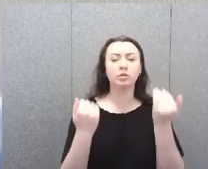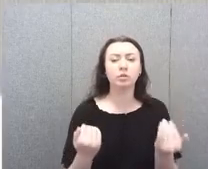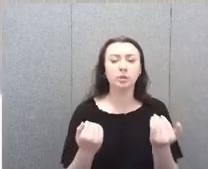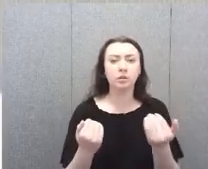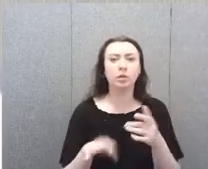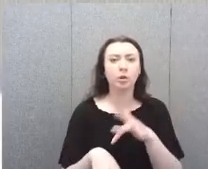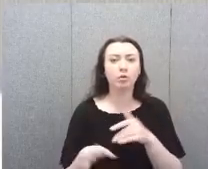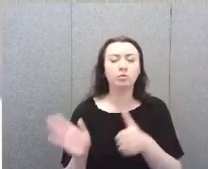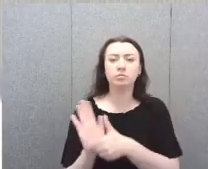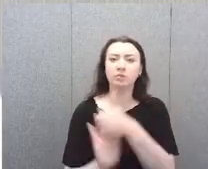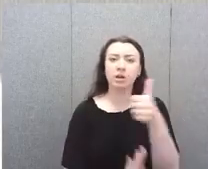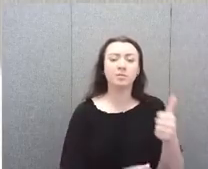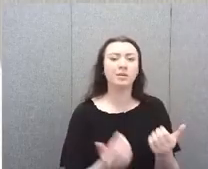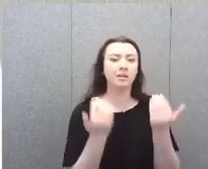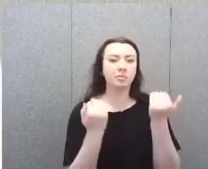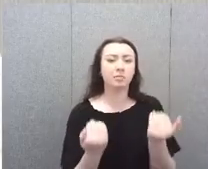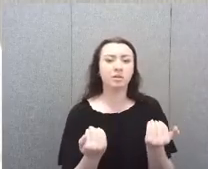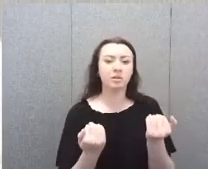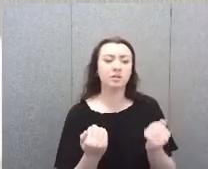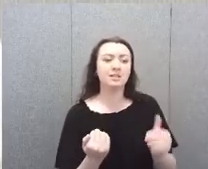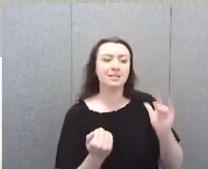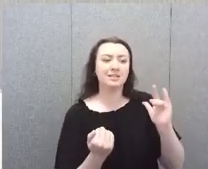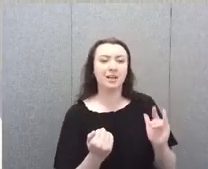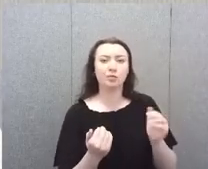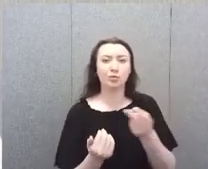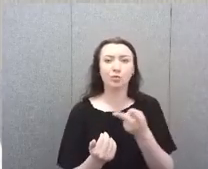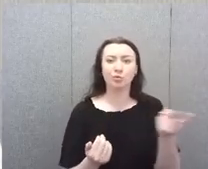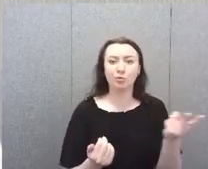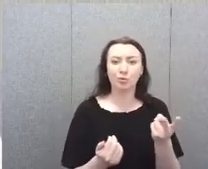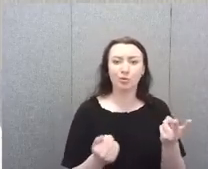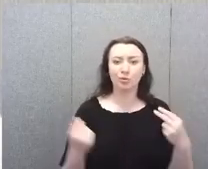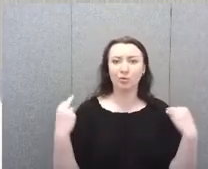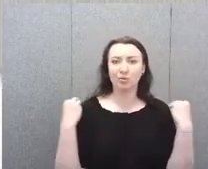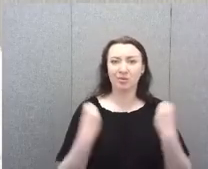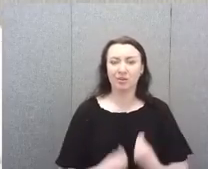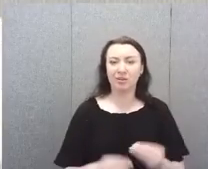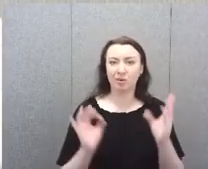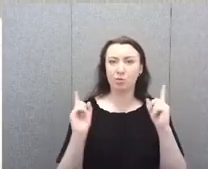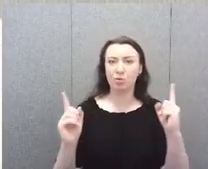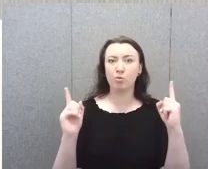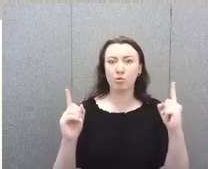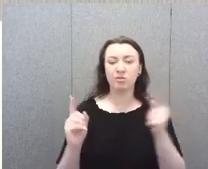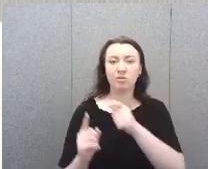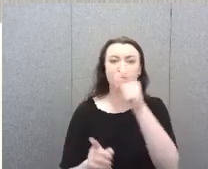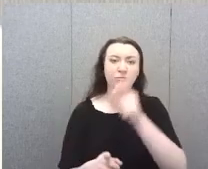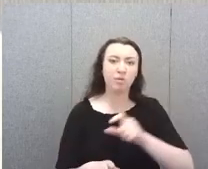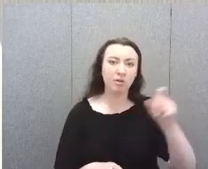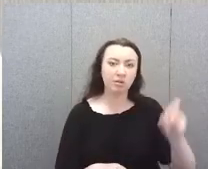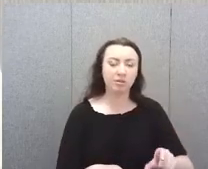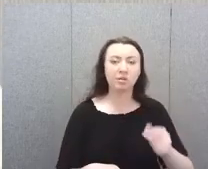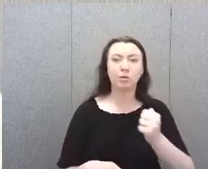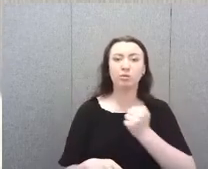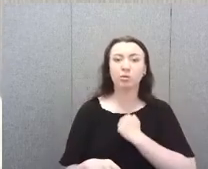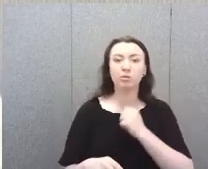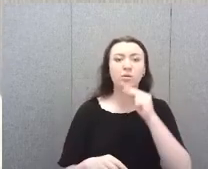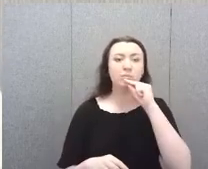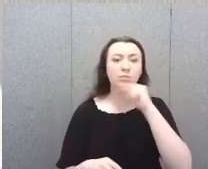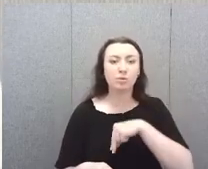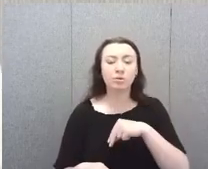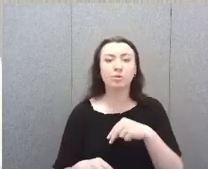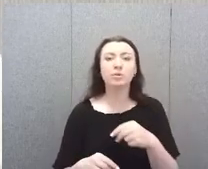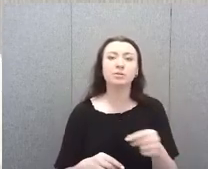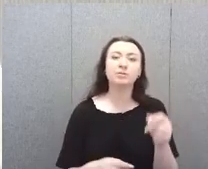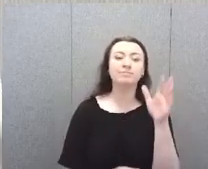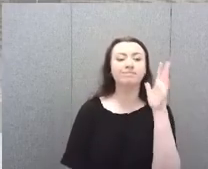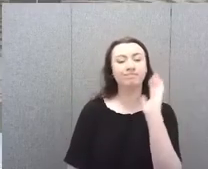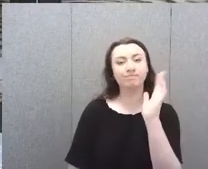А сегодня для меня большая честь находиться здесь, рядом с двумя униформированными людьми.